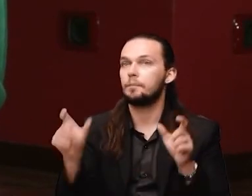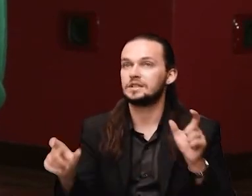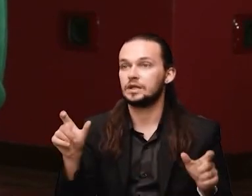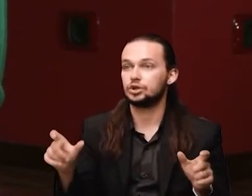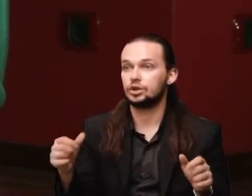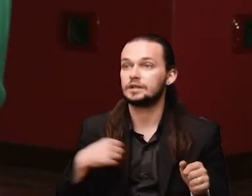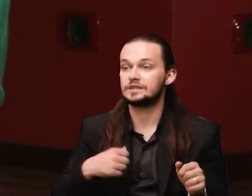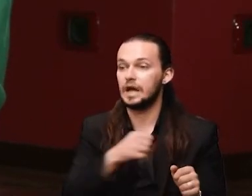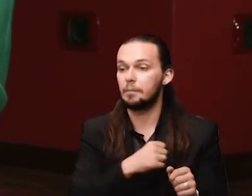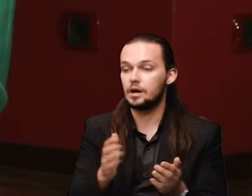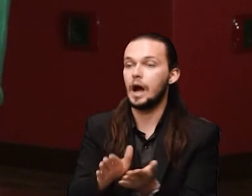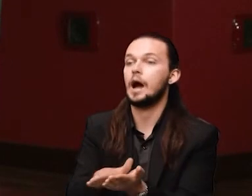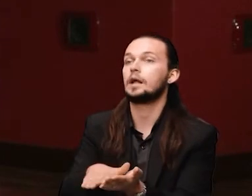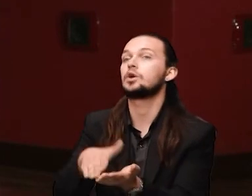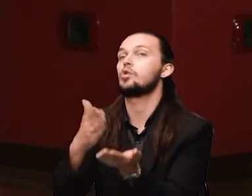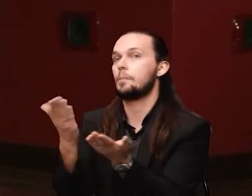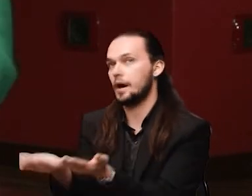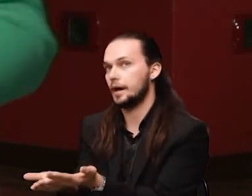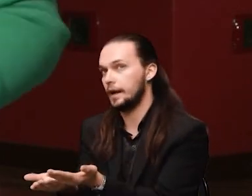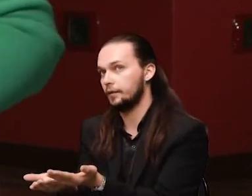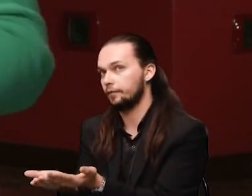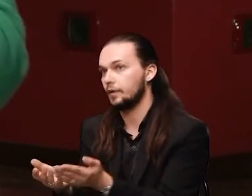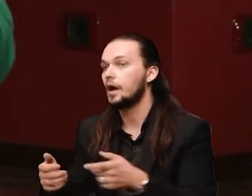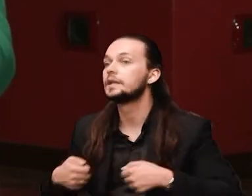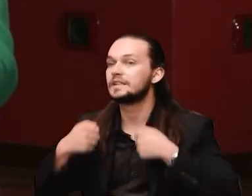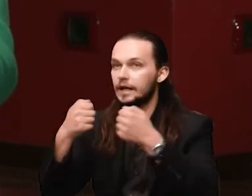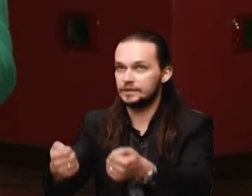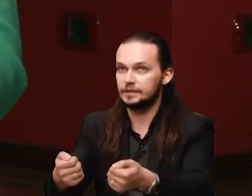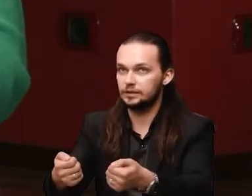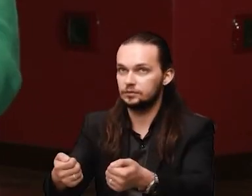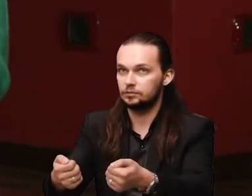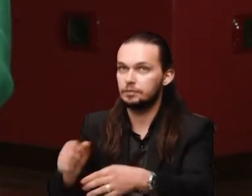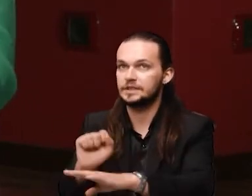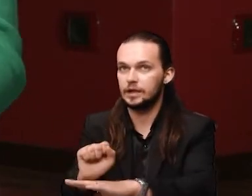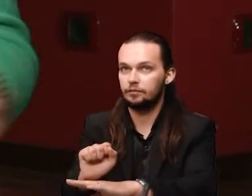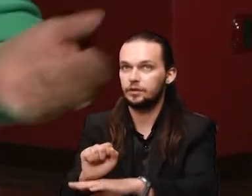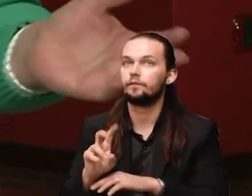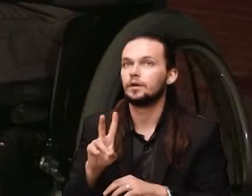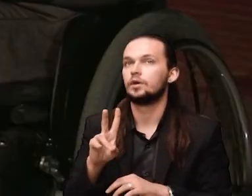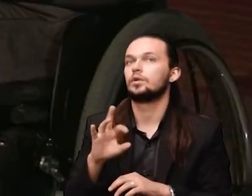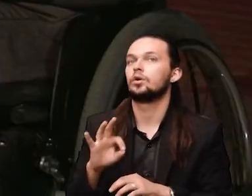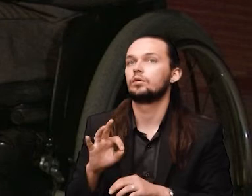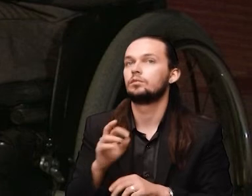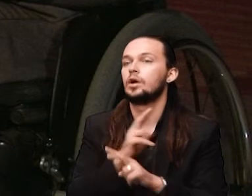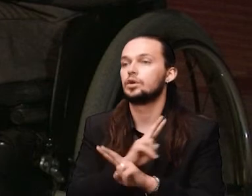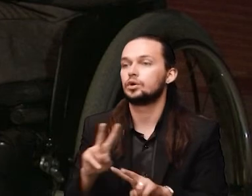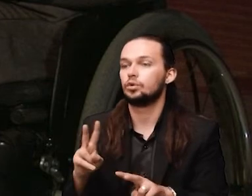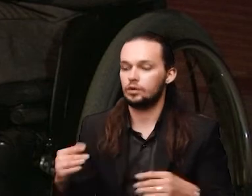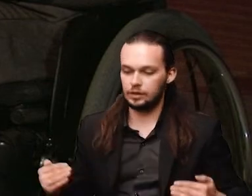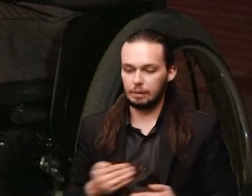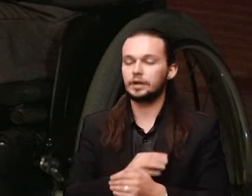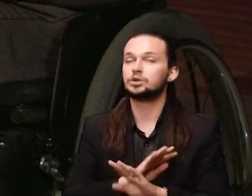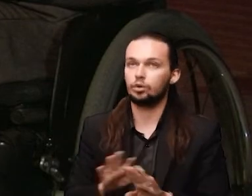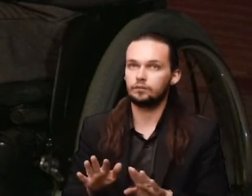Пассажиры взяли сами, откинули аппарель, закатили меня, поставили. Ну, естественно, меня никто не пристегивал, я